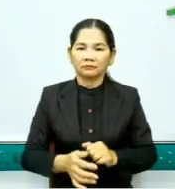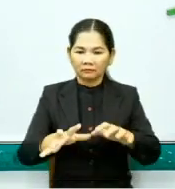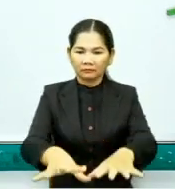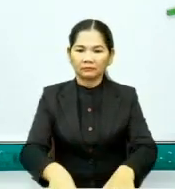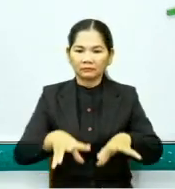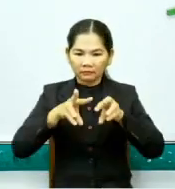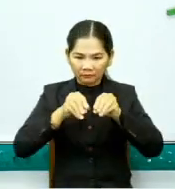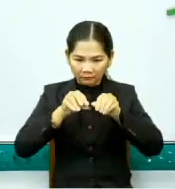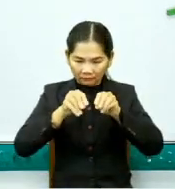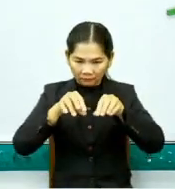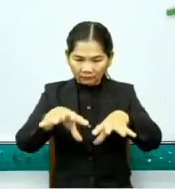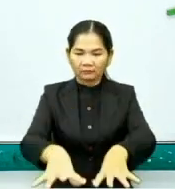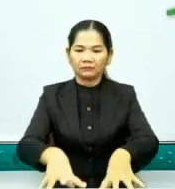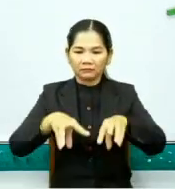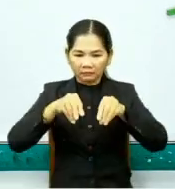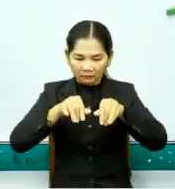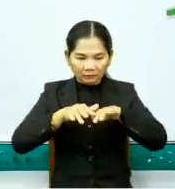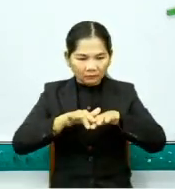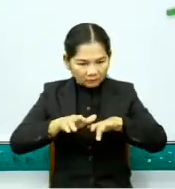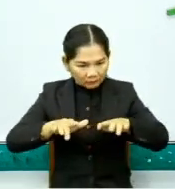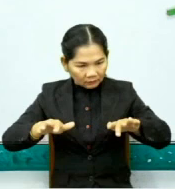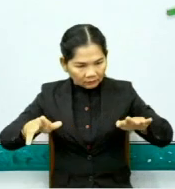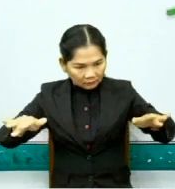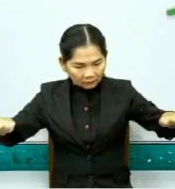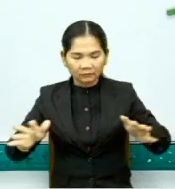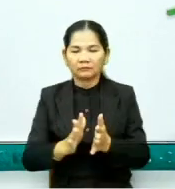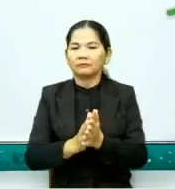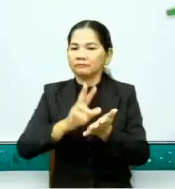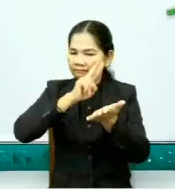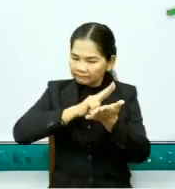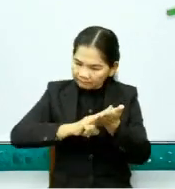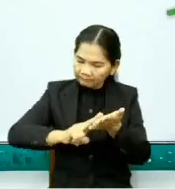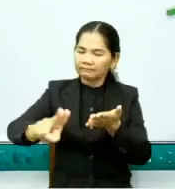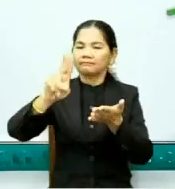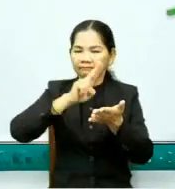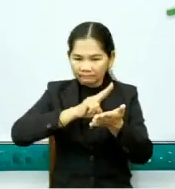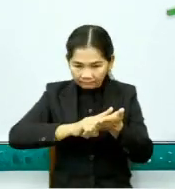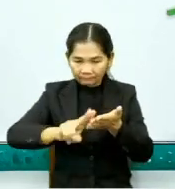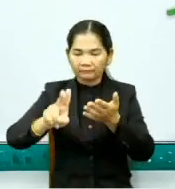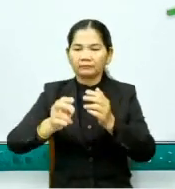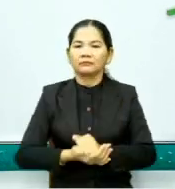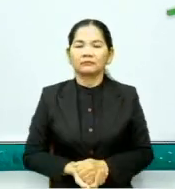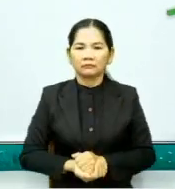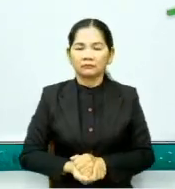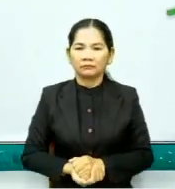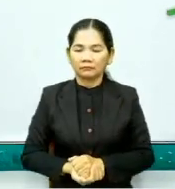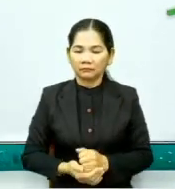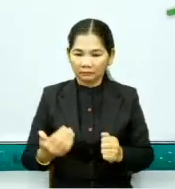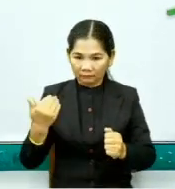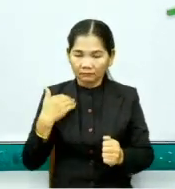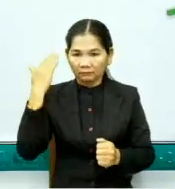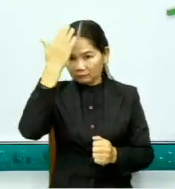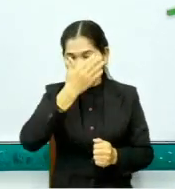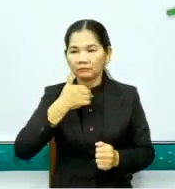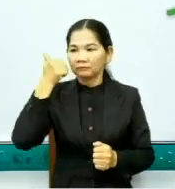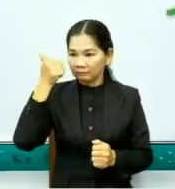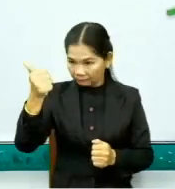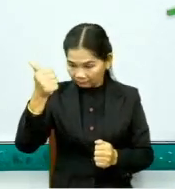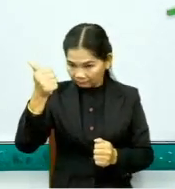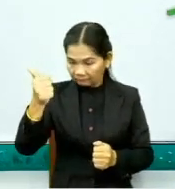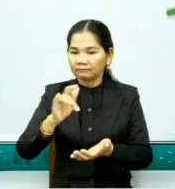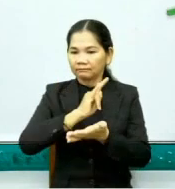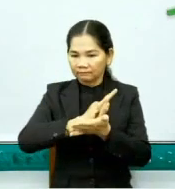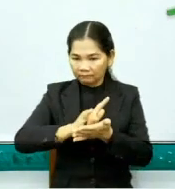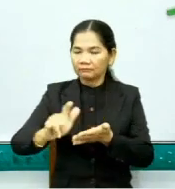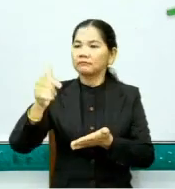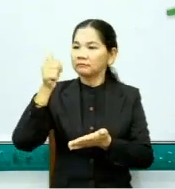sạ mốt. Áo miến. Chá ác nà máy. Chá miến là vậy ta con. Chá miến sao phô nập hiếp là ổ